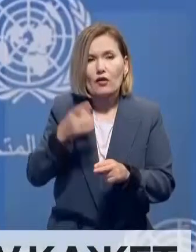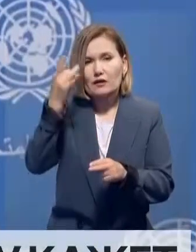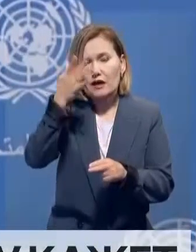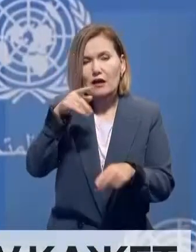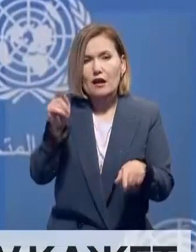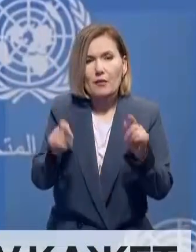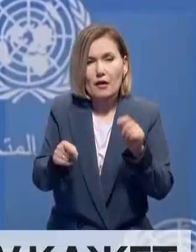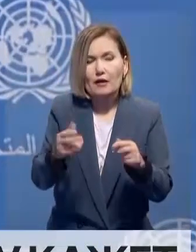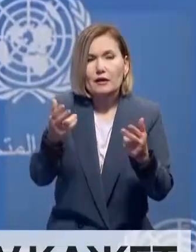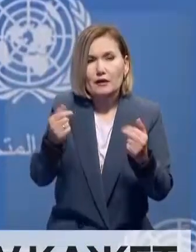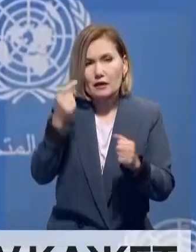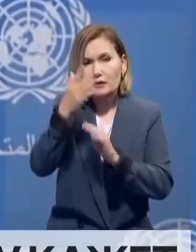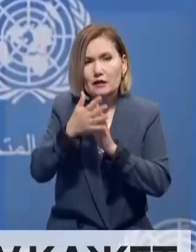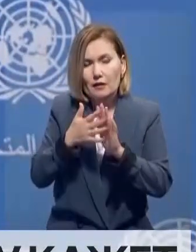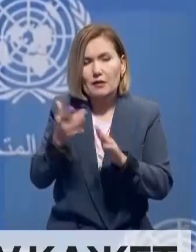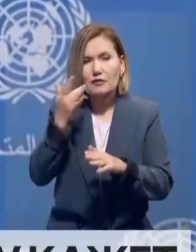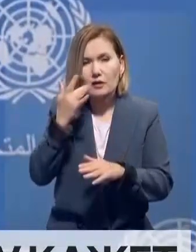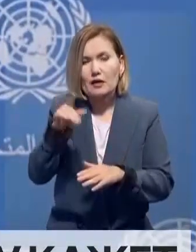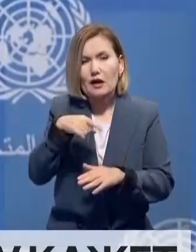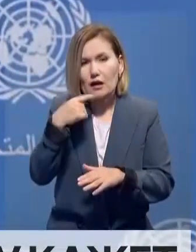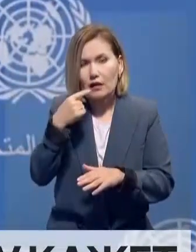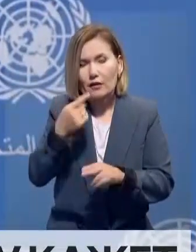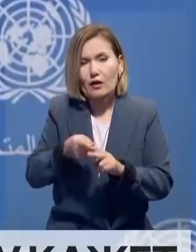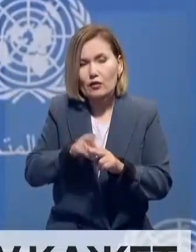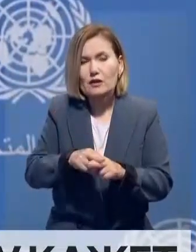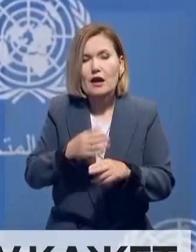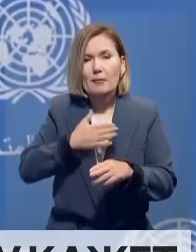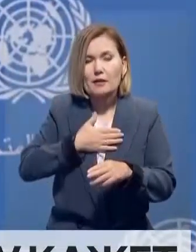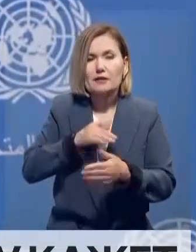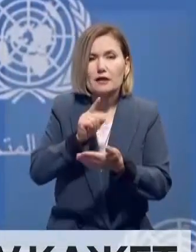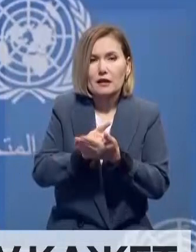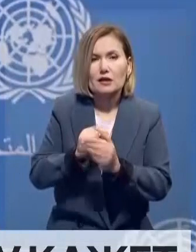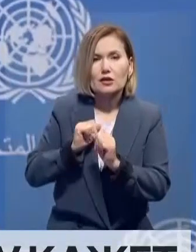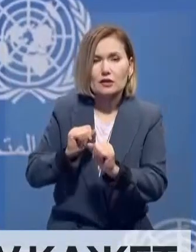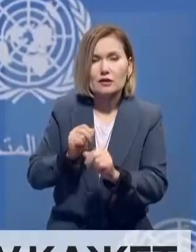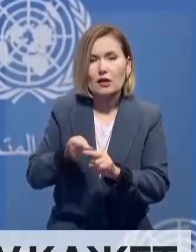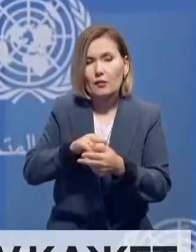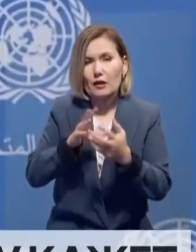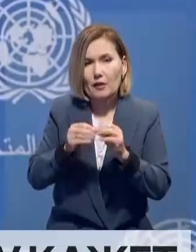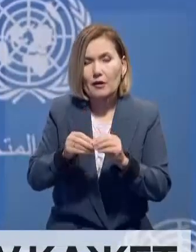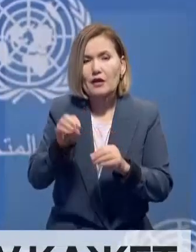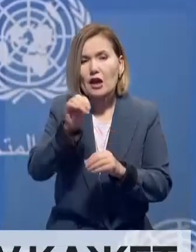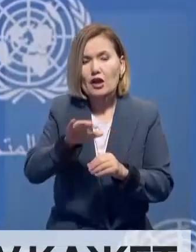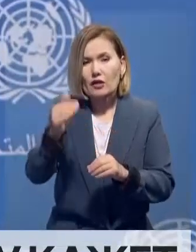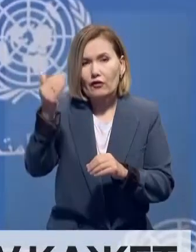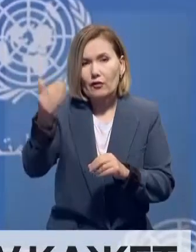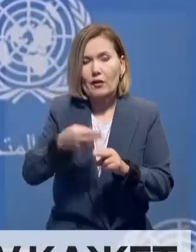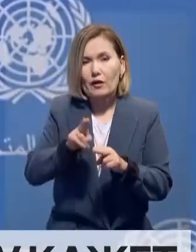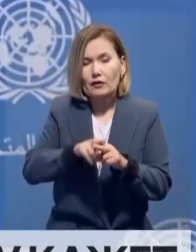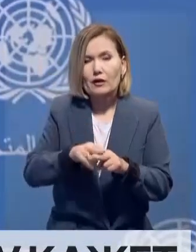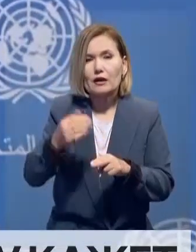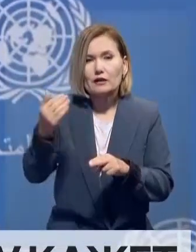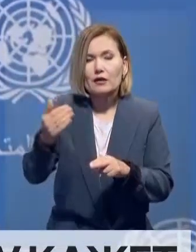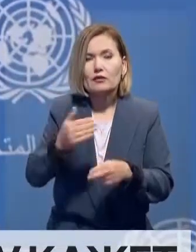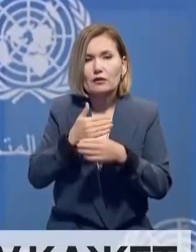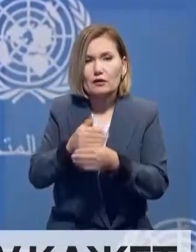жоғары комиссар болған кезімде де үнем айтатынмын. Қазір бас хатшы ретінде де қайталап айтамын. Бұл тек мигранттардың легін қабылдап жатқан